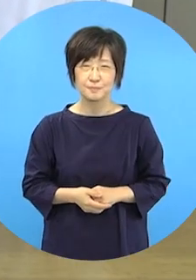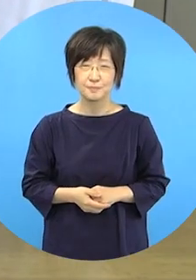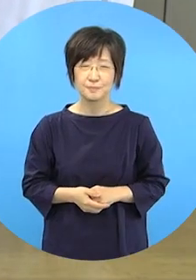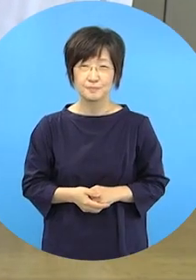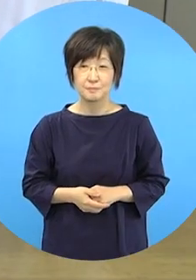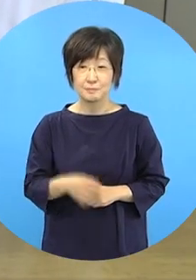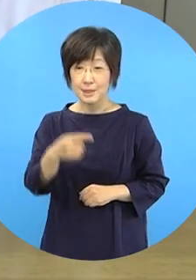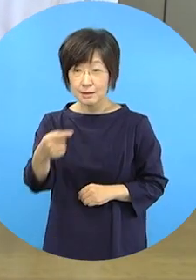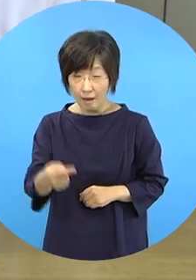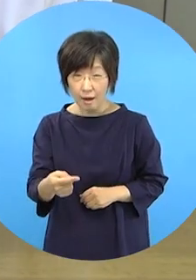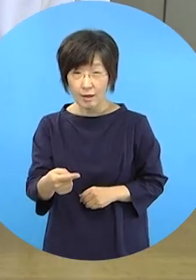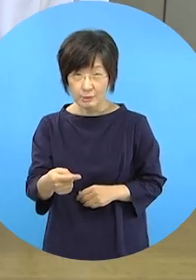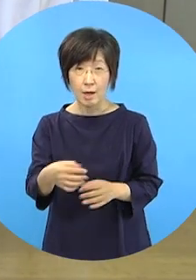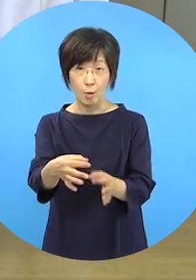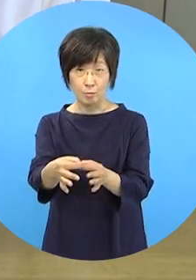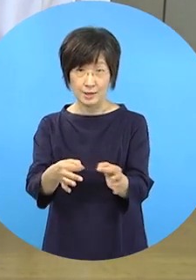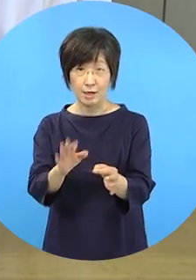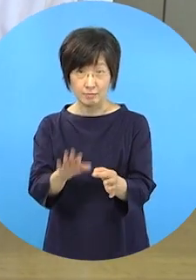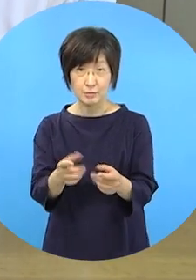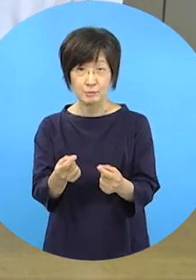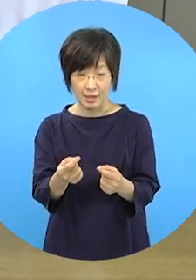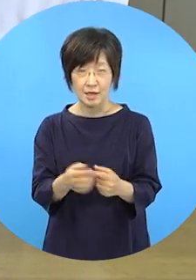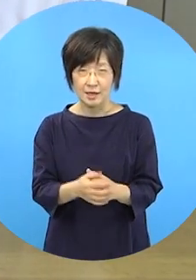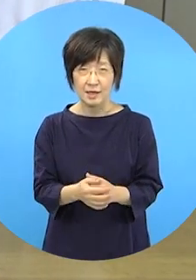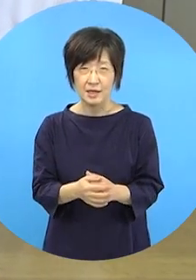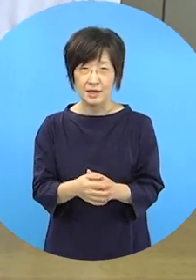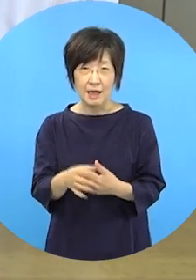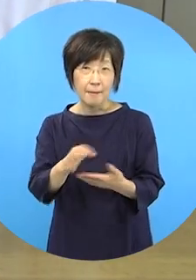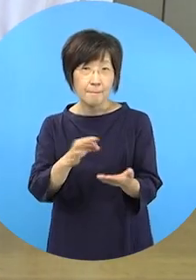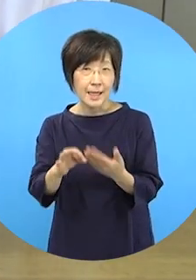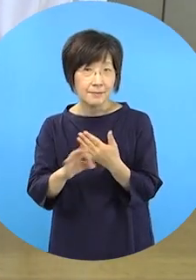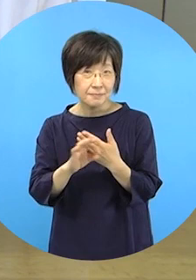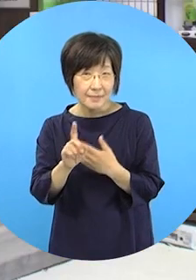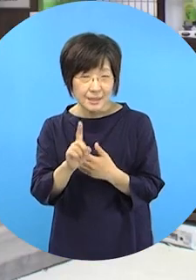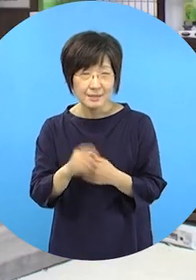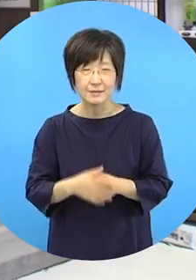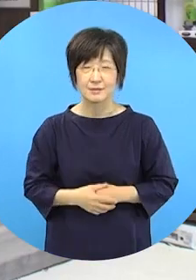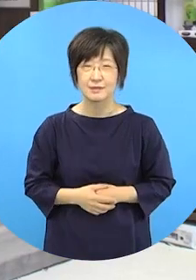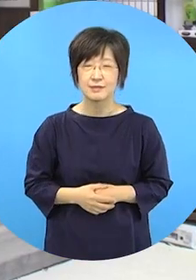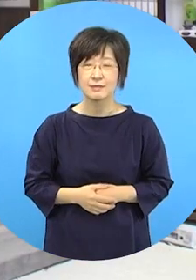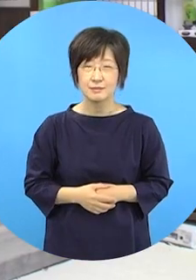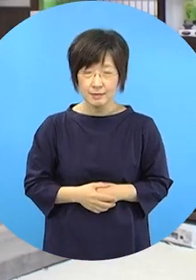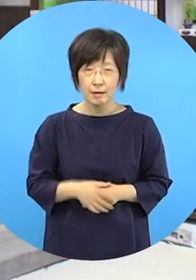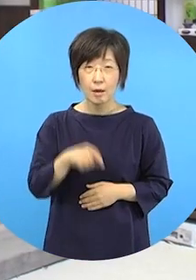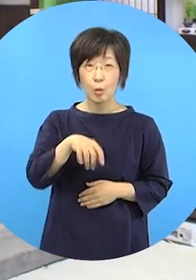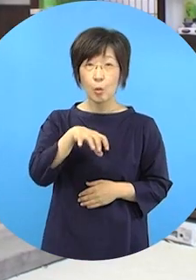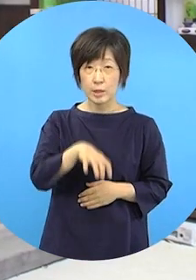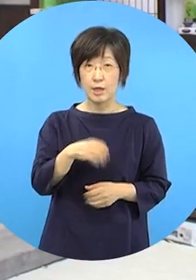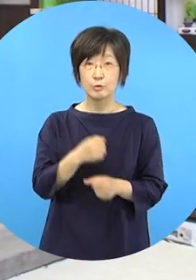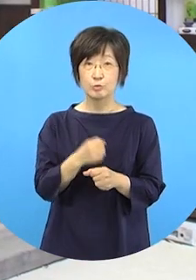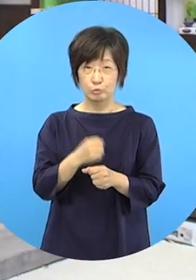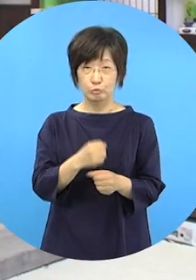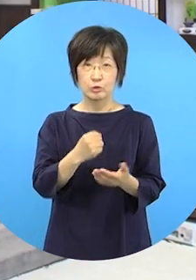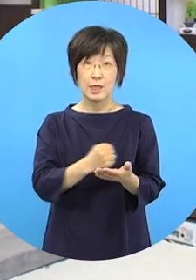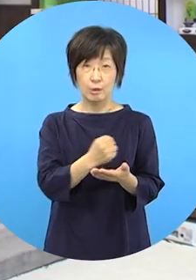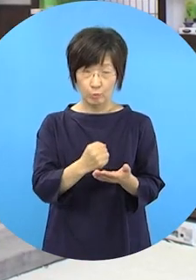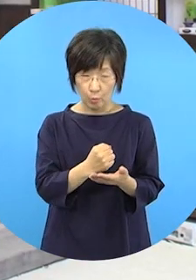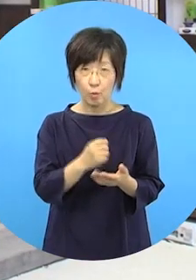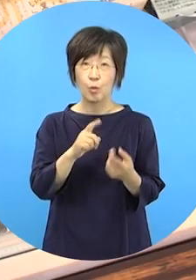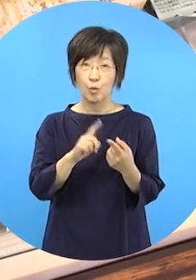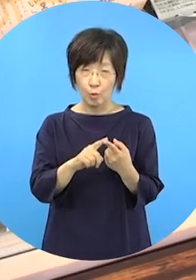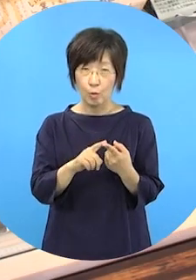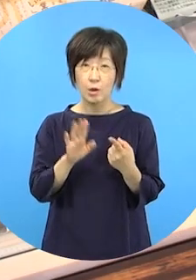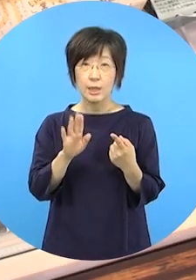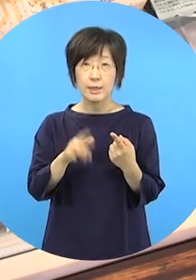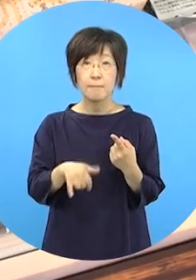1階にはアンテナショップがありますが、はいはいはい、どういったものを販売されてるんでしょうか？ そうですね、ここで作ってる、納豆をはじめ、今言